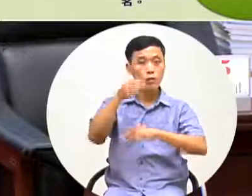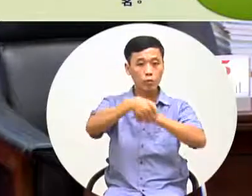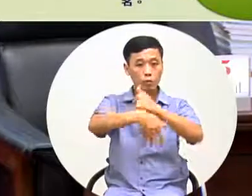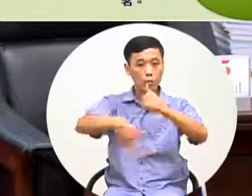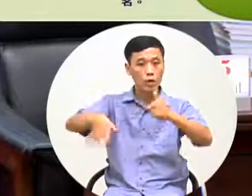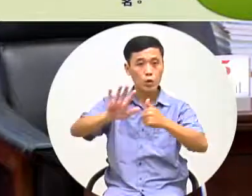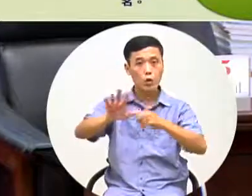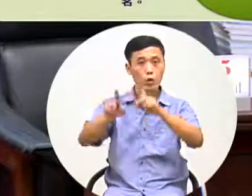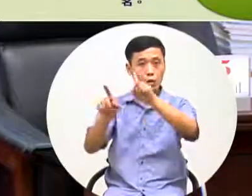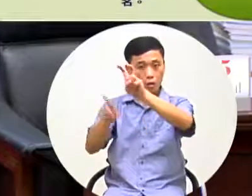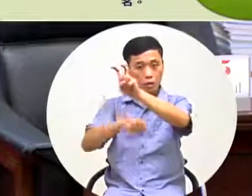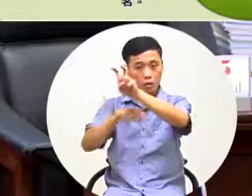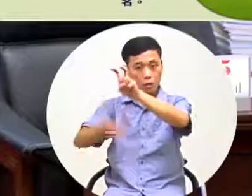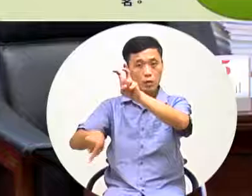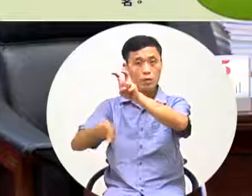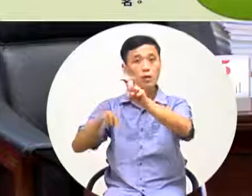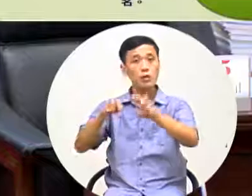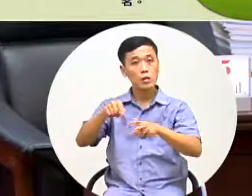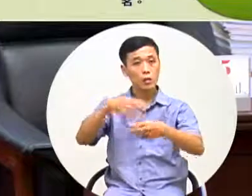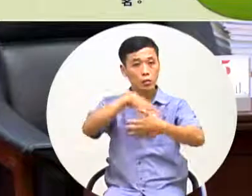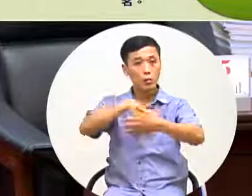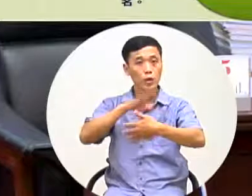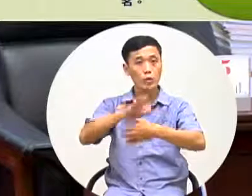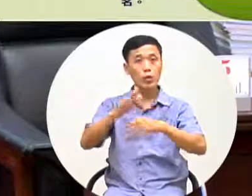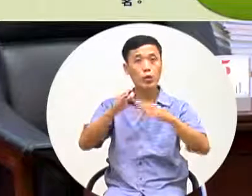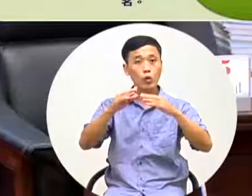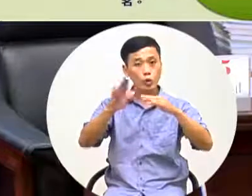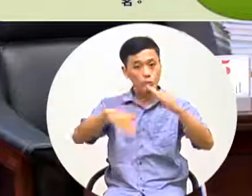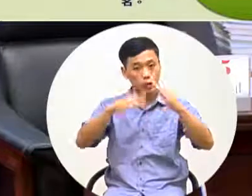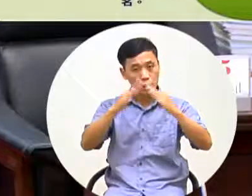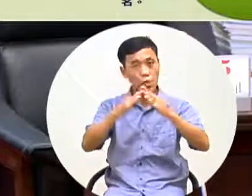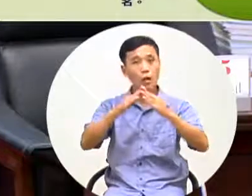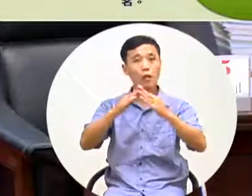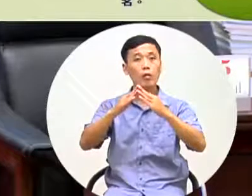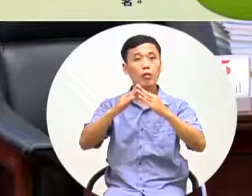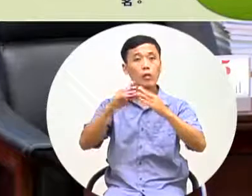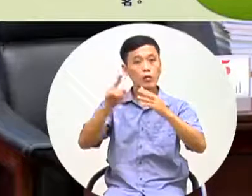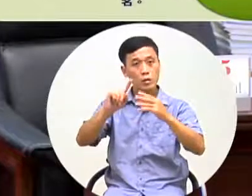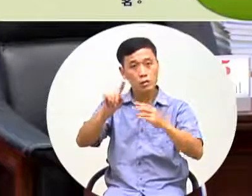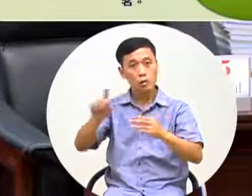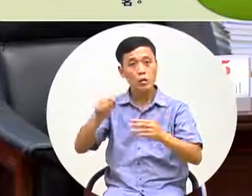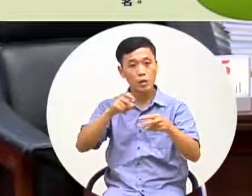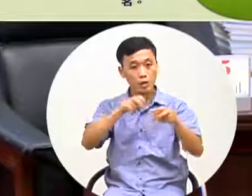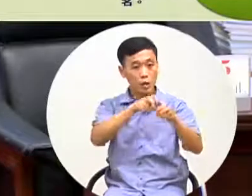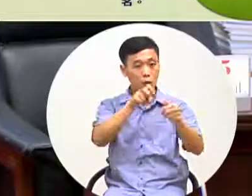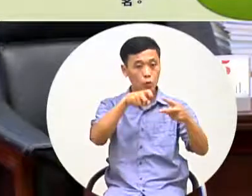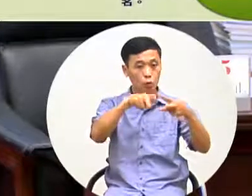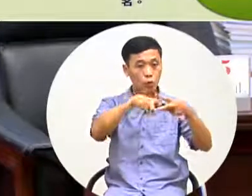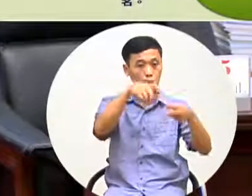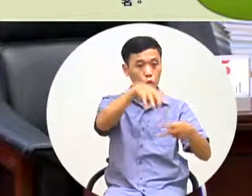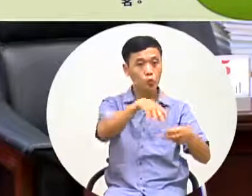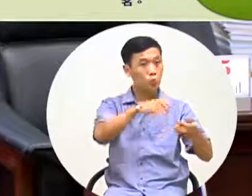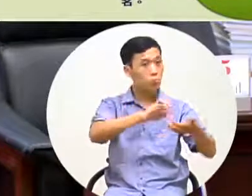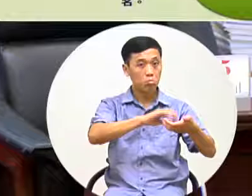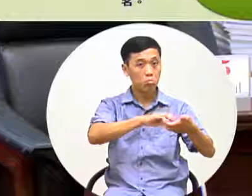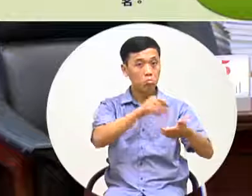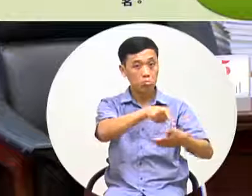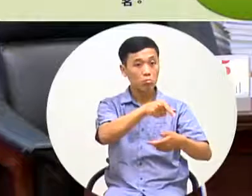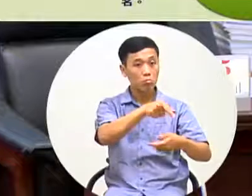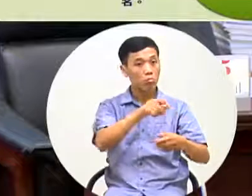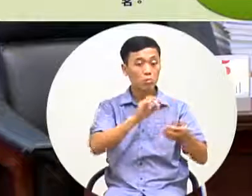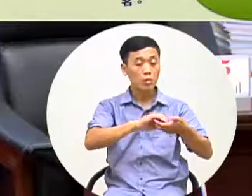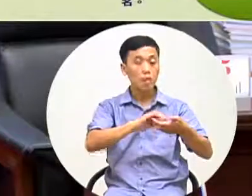能还包括了机关学校啦，然后不一定都是养工处的嘛。那所以我是不是也可以先请问一下处长，在这